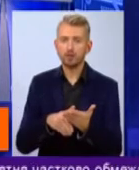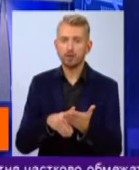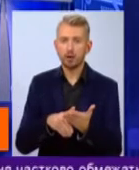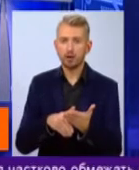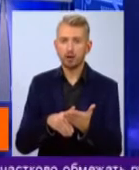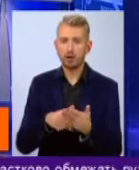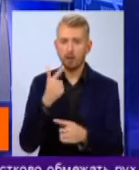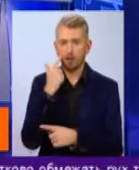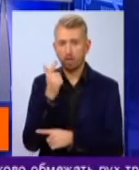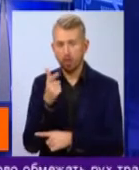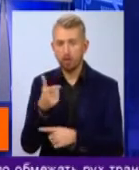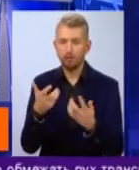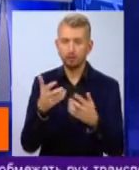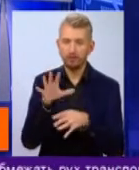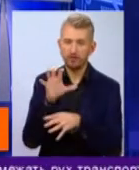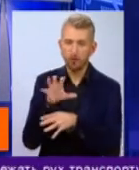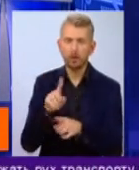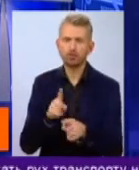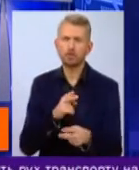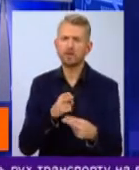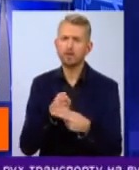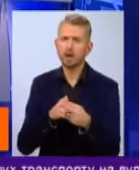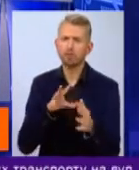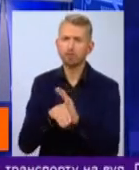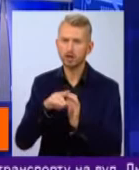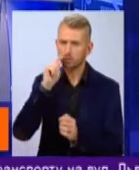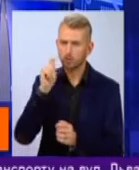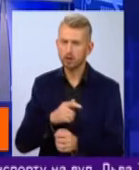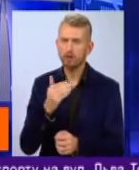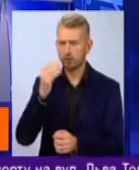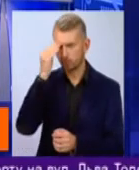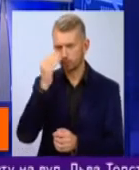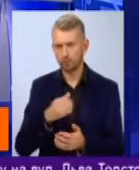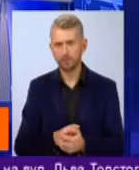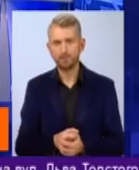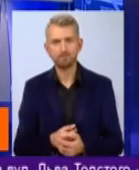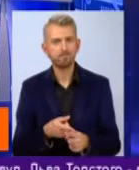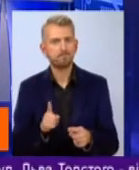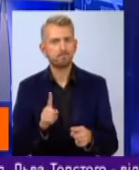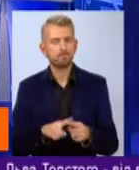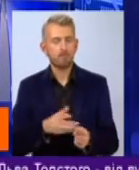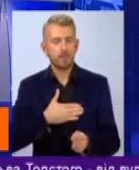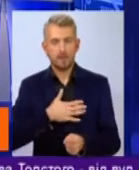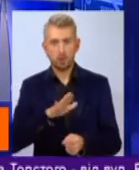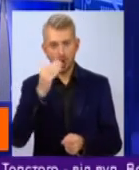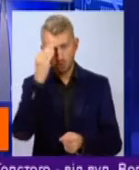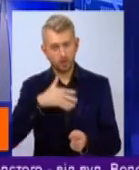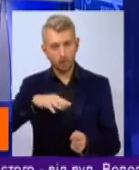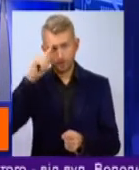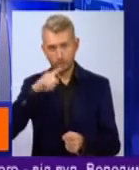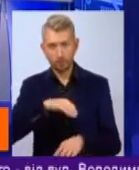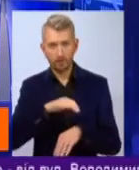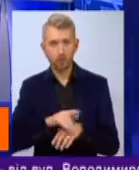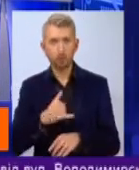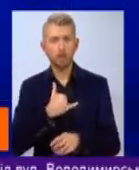фіксації автоматичних. Що заважає їх впровадити в Україні, на вашу думку? Ну, це не моя думка, це всім відомий факт, що в